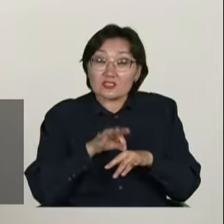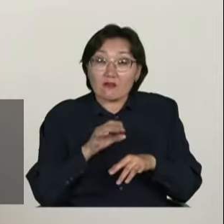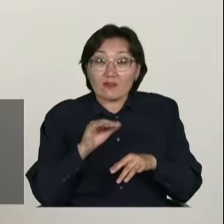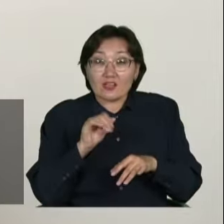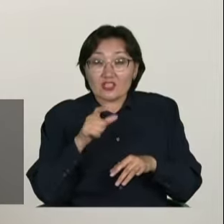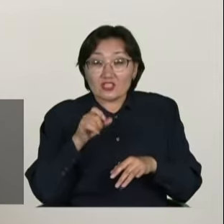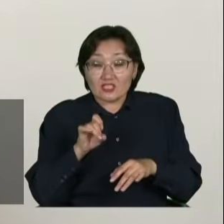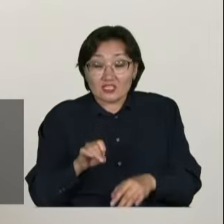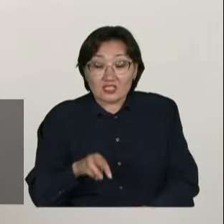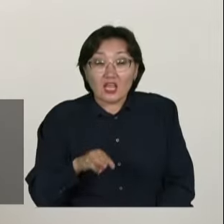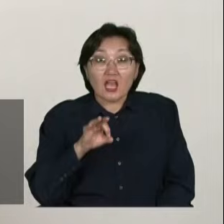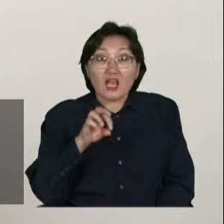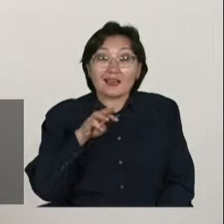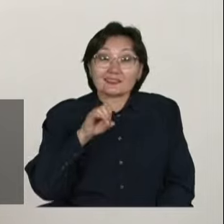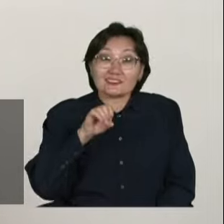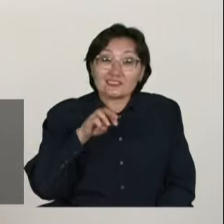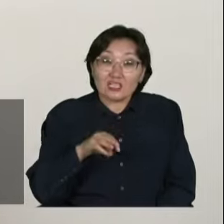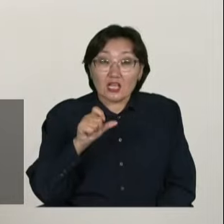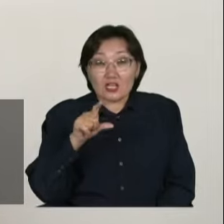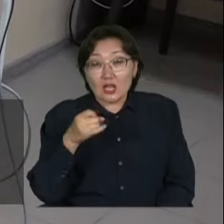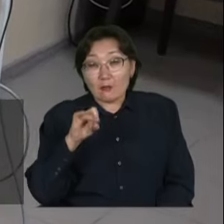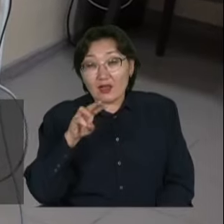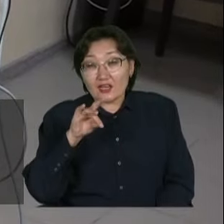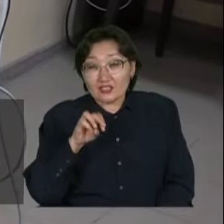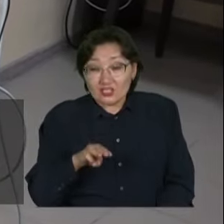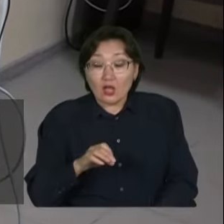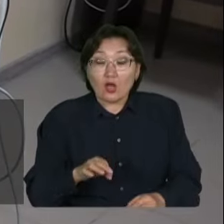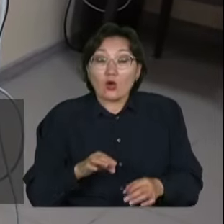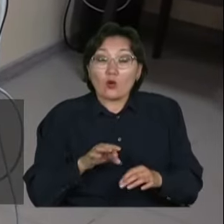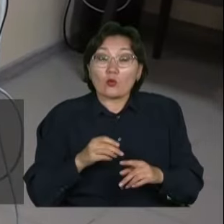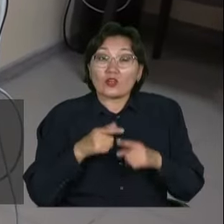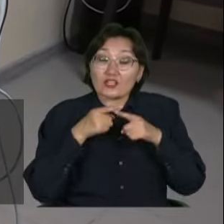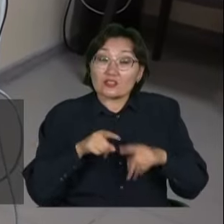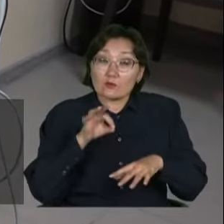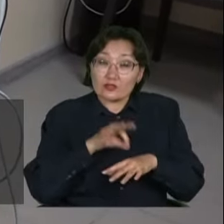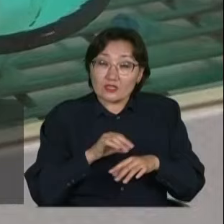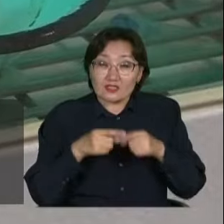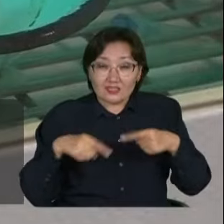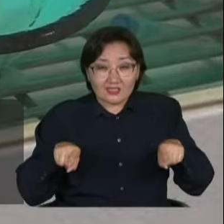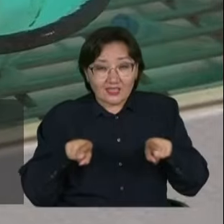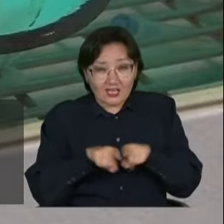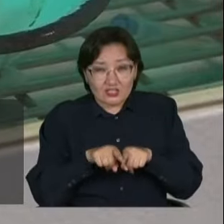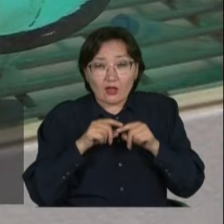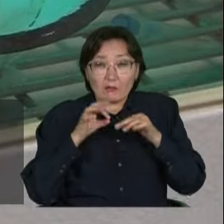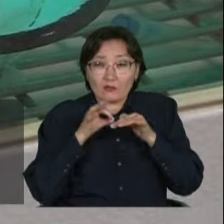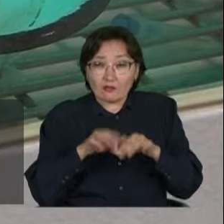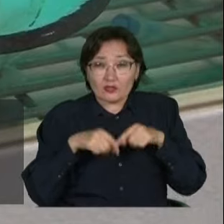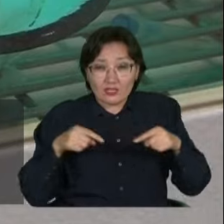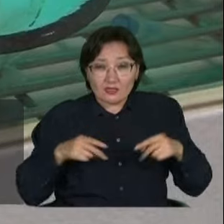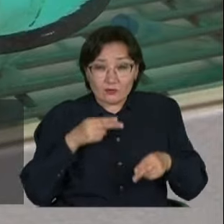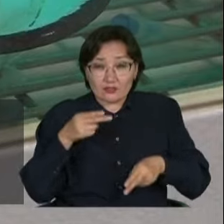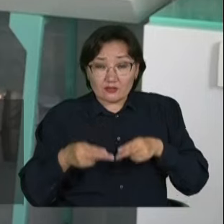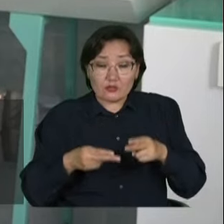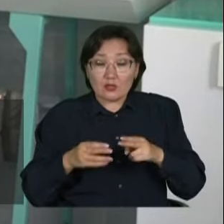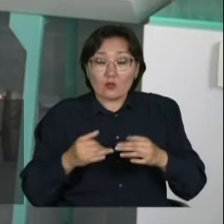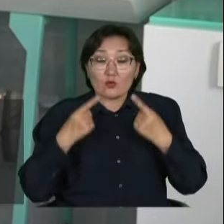фарингит, отит, гайморит, острые и хронические болезни, а также проводит разный спектр оперативных амбулаторных вмешательств.